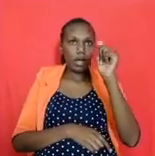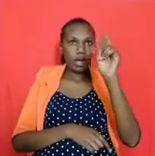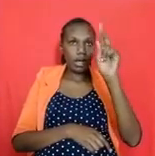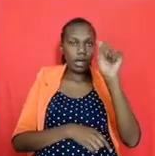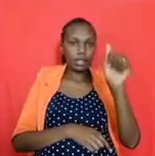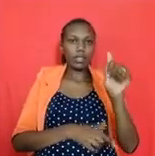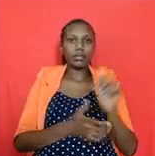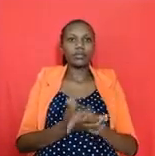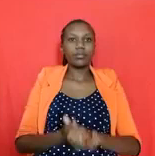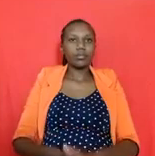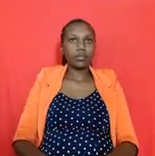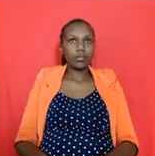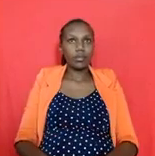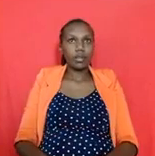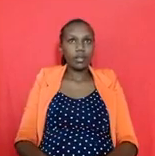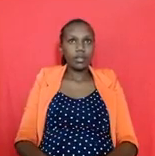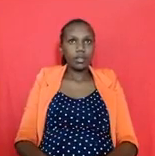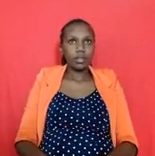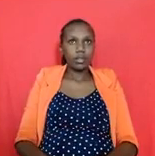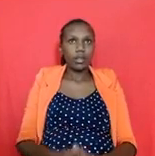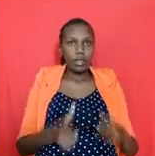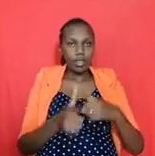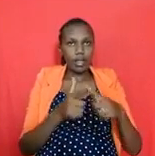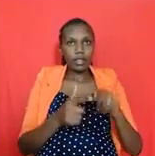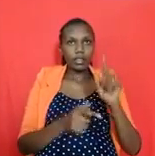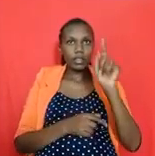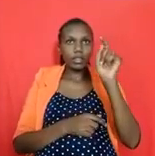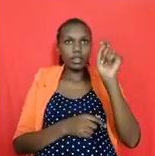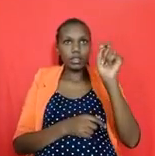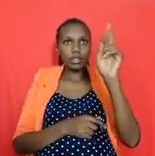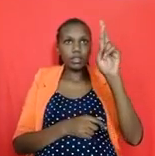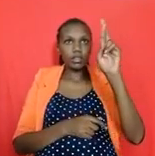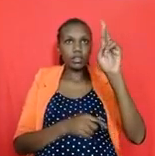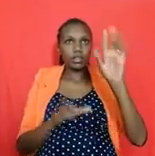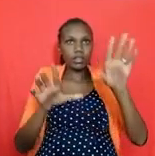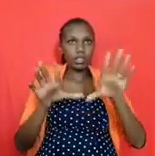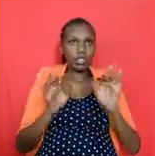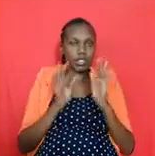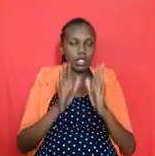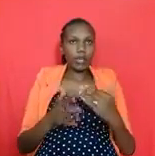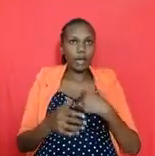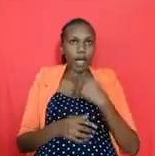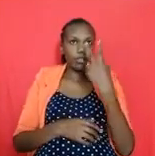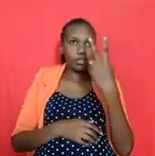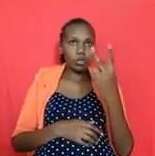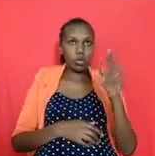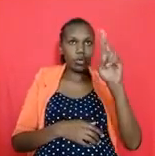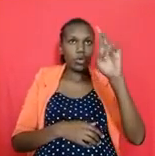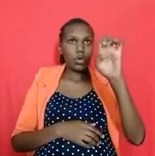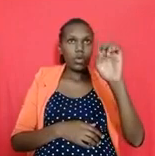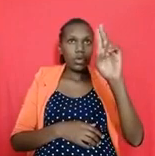James Kangara. Gĩtĩ kĩa treasurer twĩna andũ erĩ onakĩo twĩna